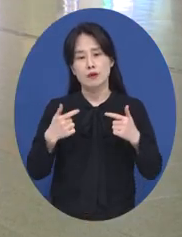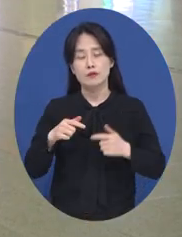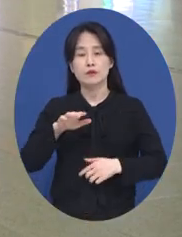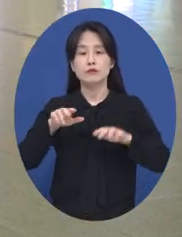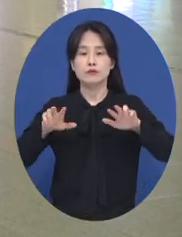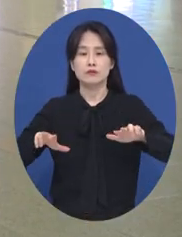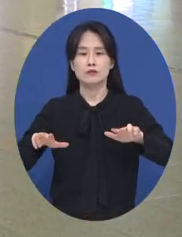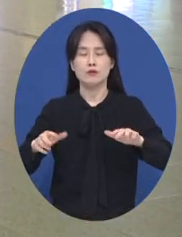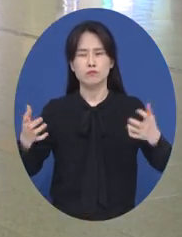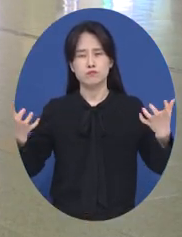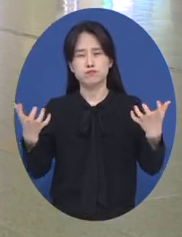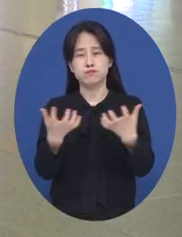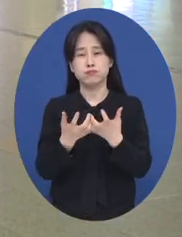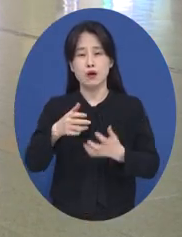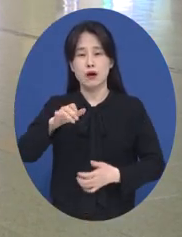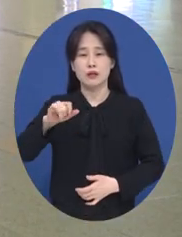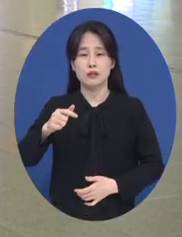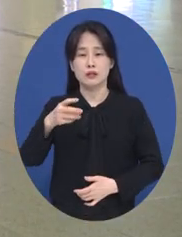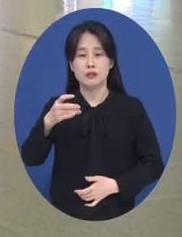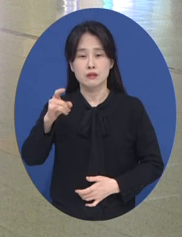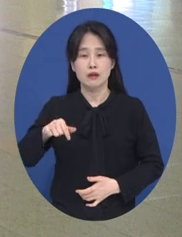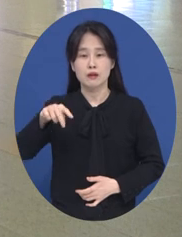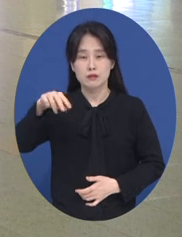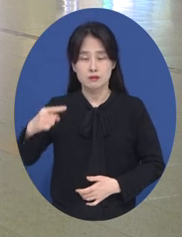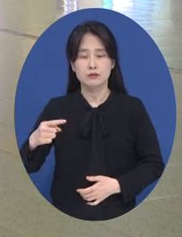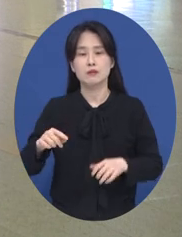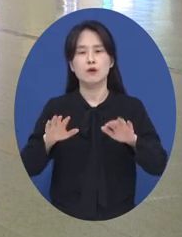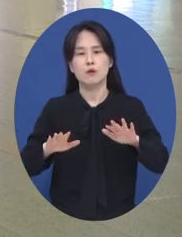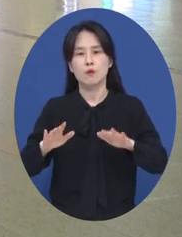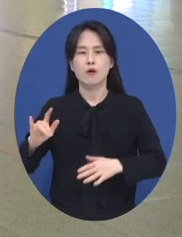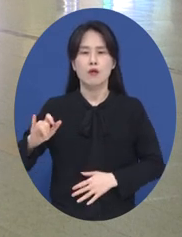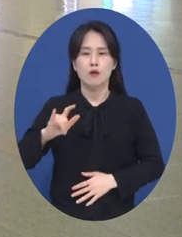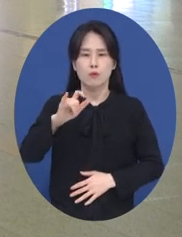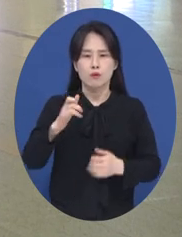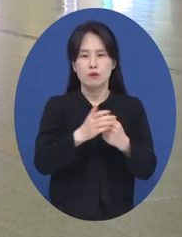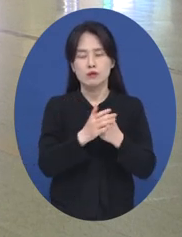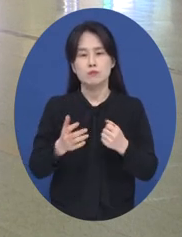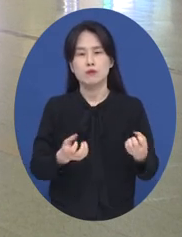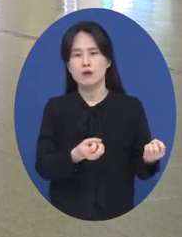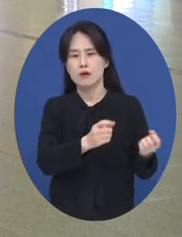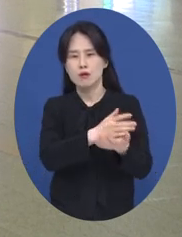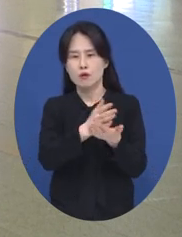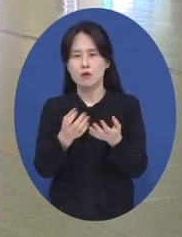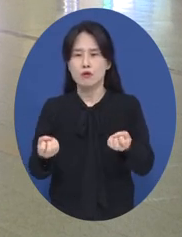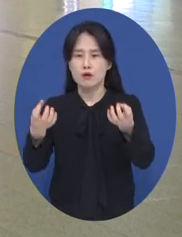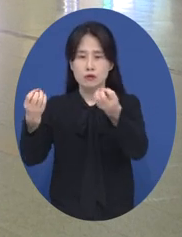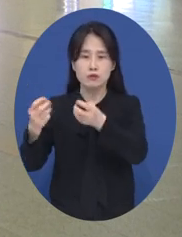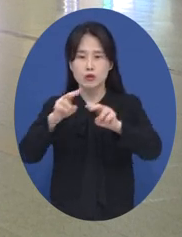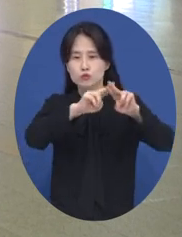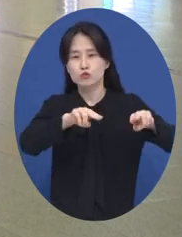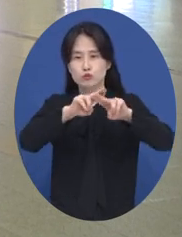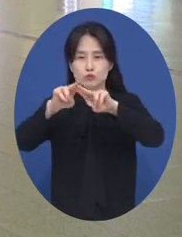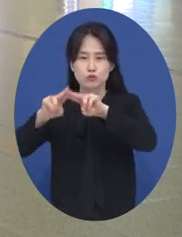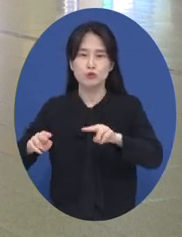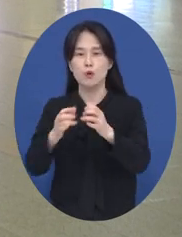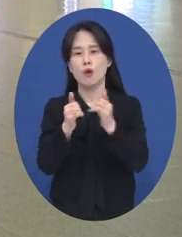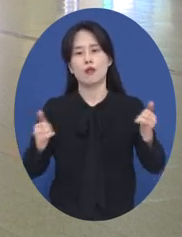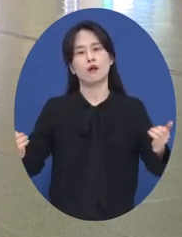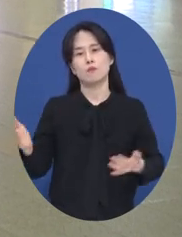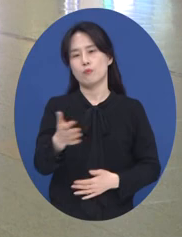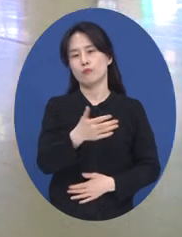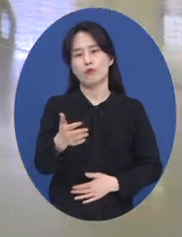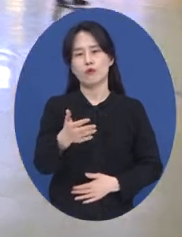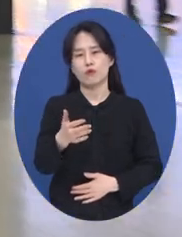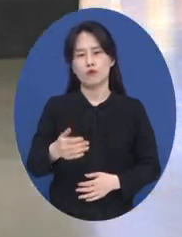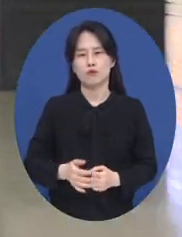이맘때쯤 늘 붐비던 킨텍스 입니다 하지만 올해는 코로 날 구로 각종 행사가 취소돼 사람들을 찾아 볼 수 없는데요